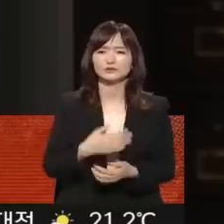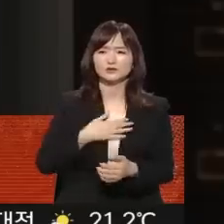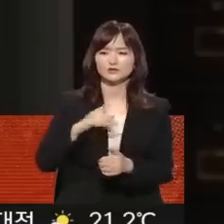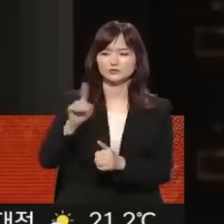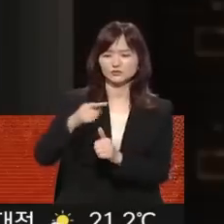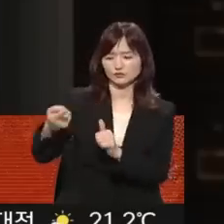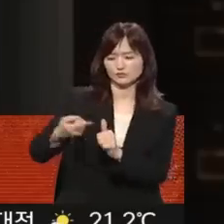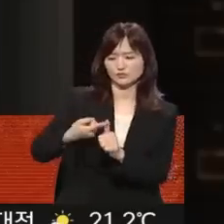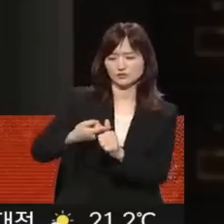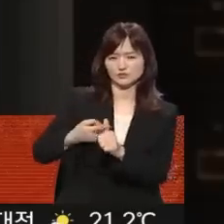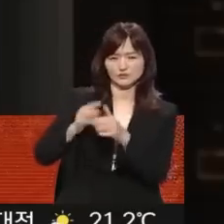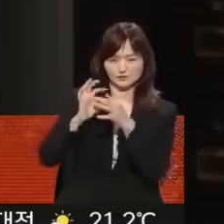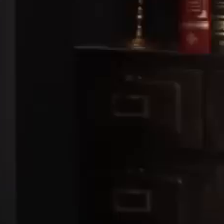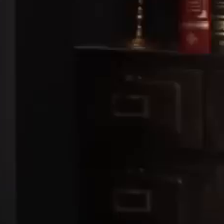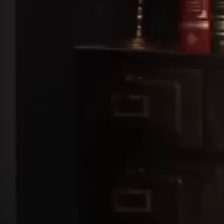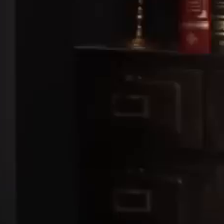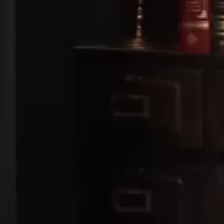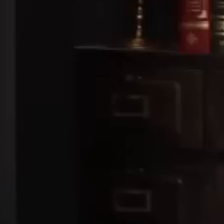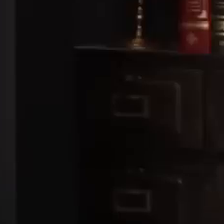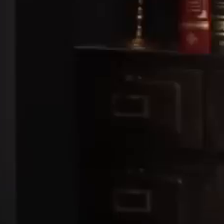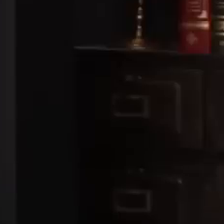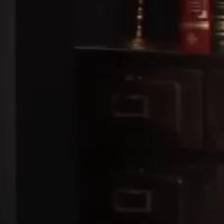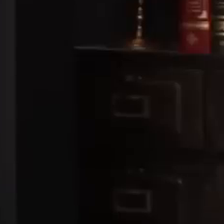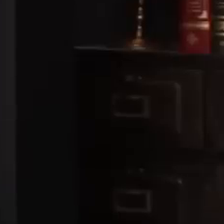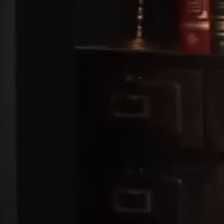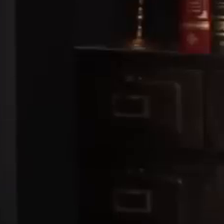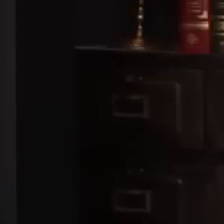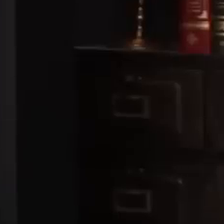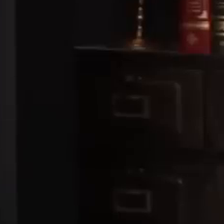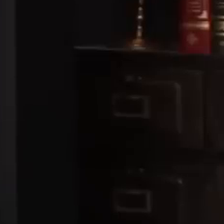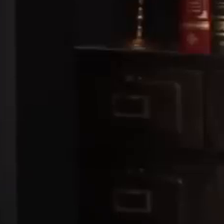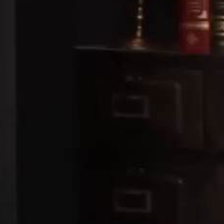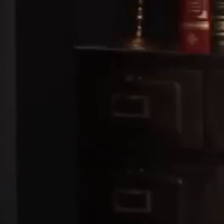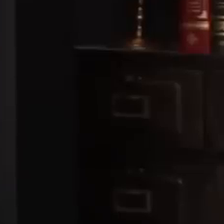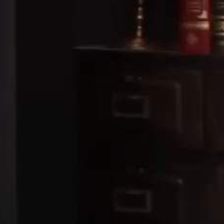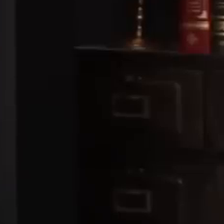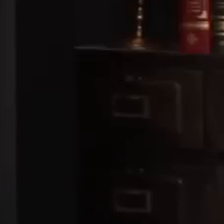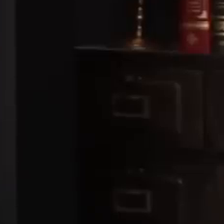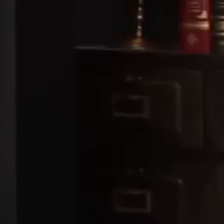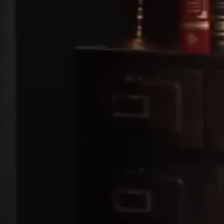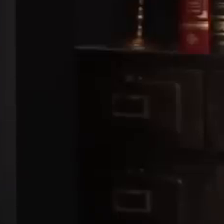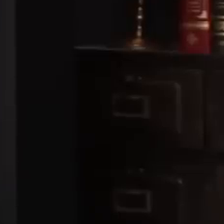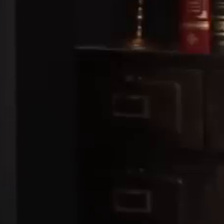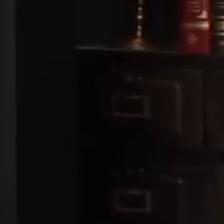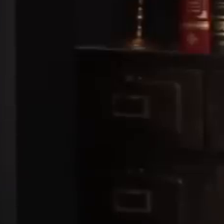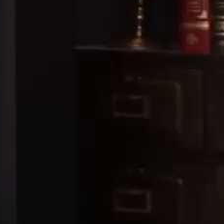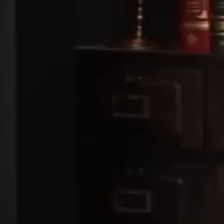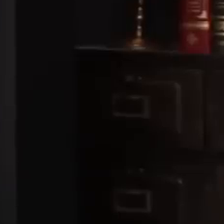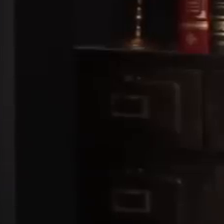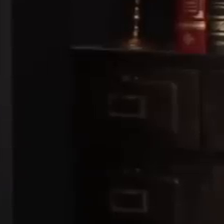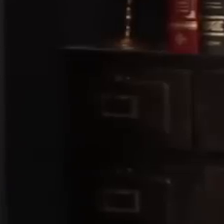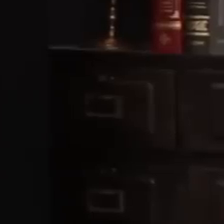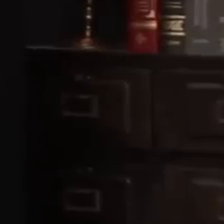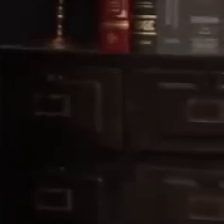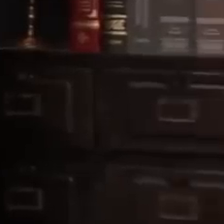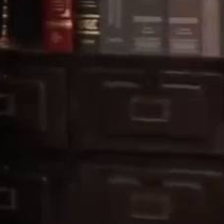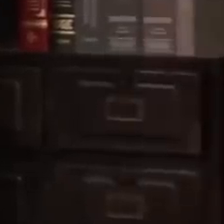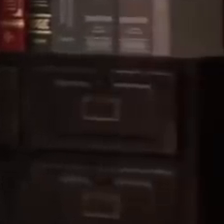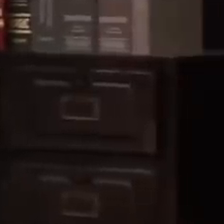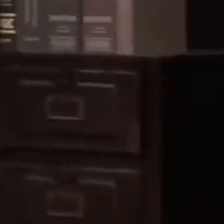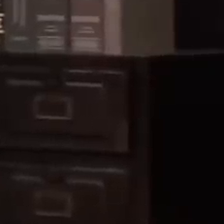저는 계속 끝까지 얘기할 겁니다 가동 여러분 잊지 마시고 구독과 좋아요 알림 설정 여기